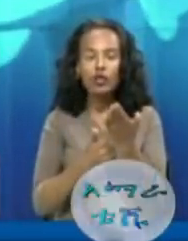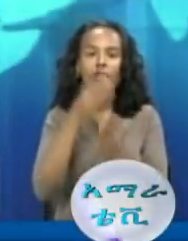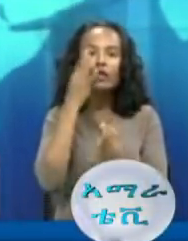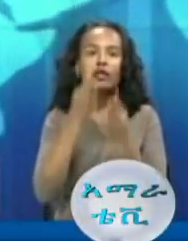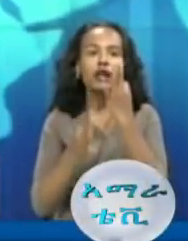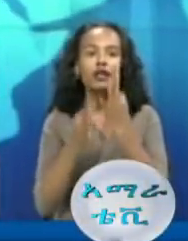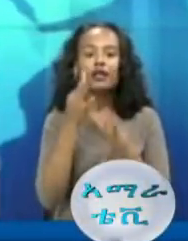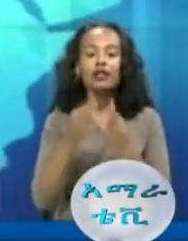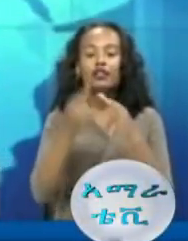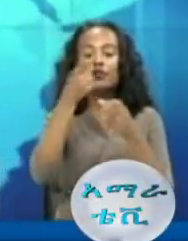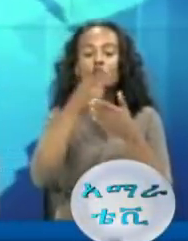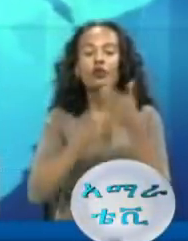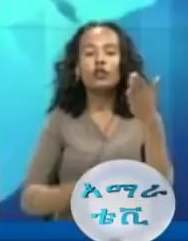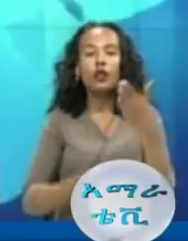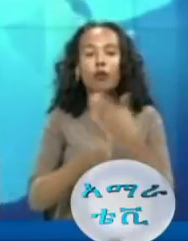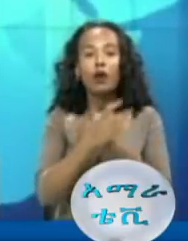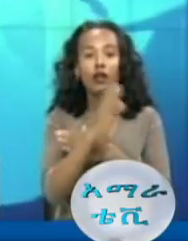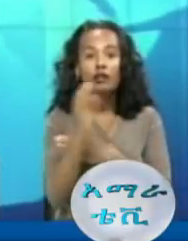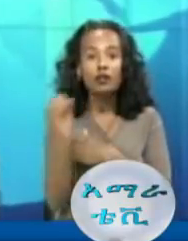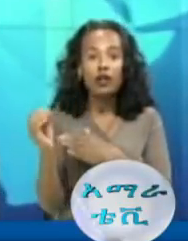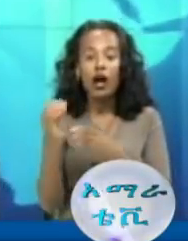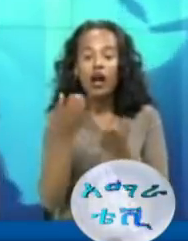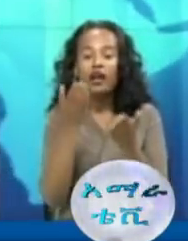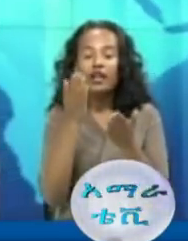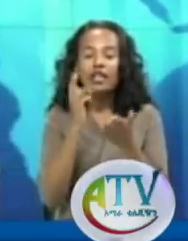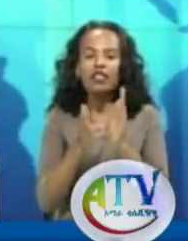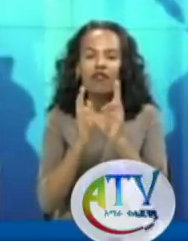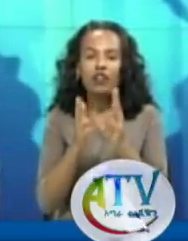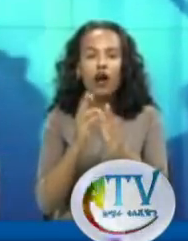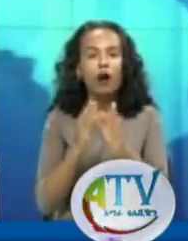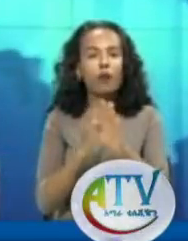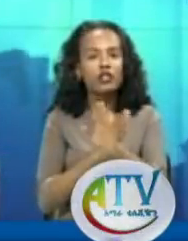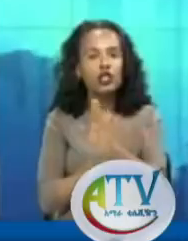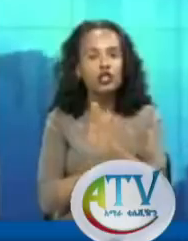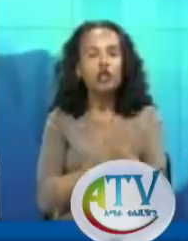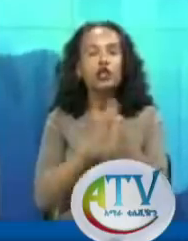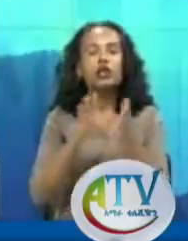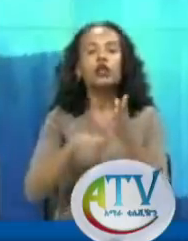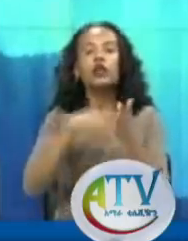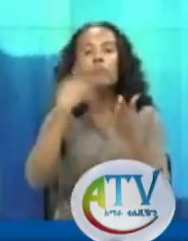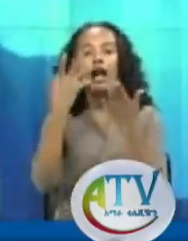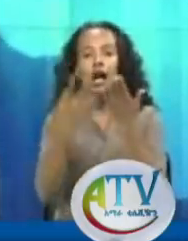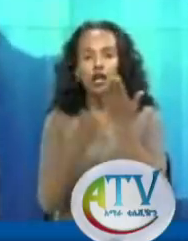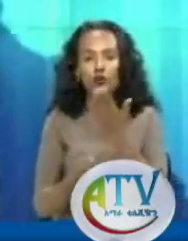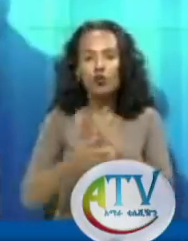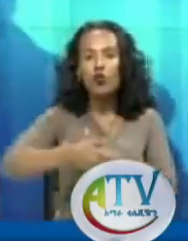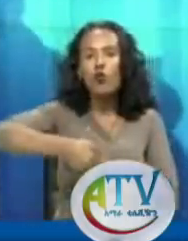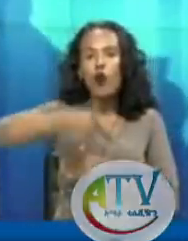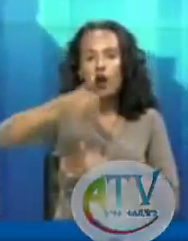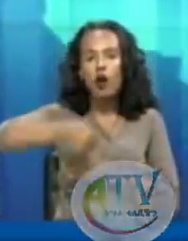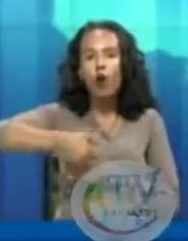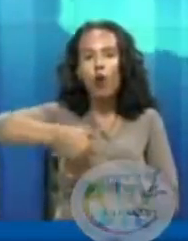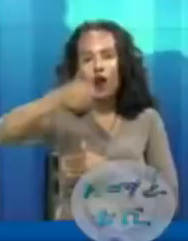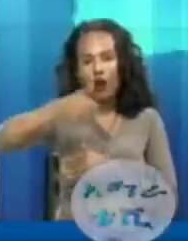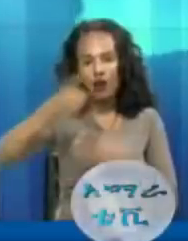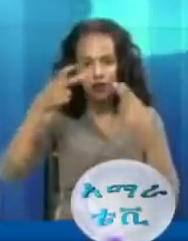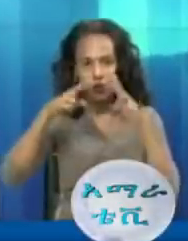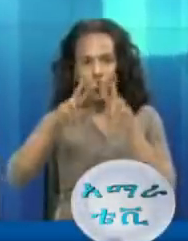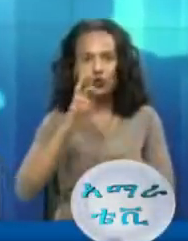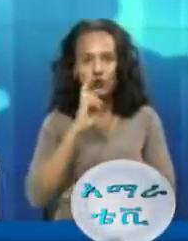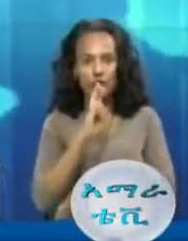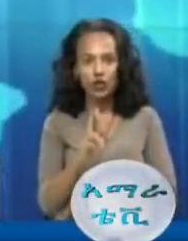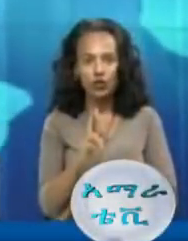የዳኝነትን ውጤታማነትና ቅልጥፍና ማሻሻል የመርሃ ግብሩ ዋና ዋና ትኩረቶች ናቸው።